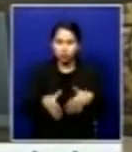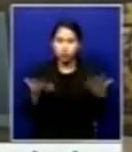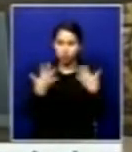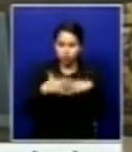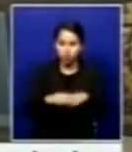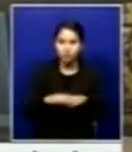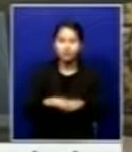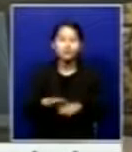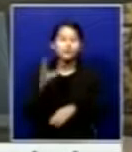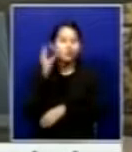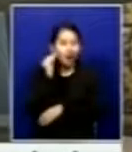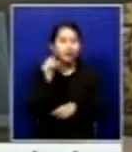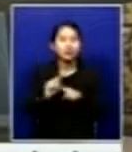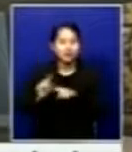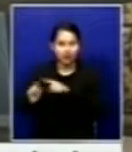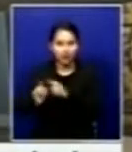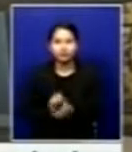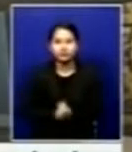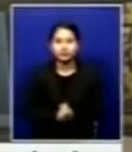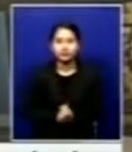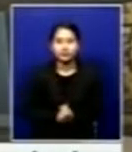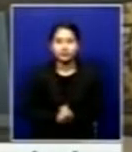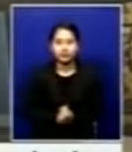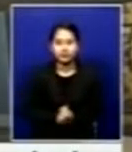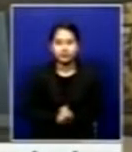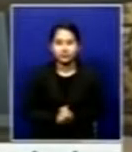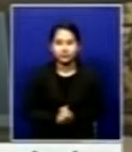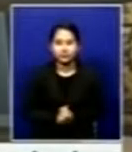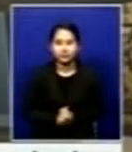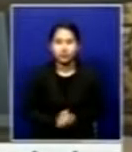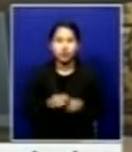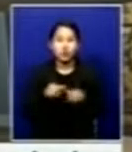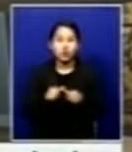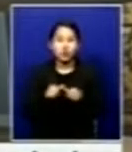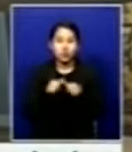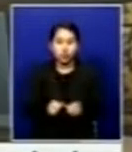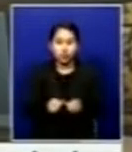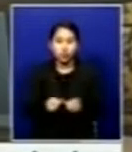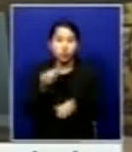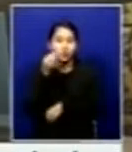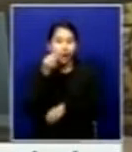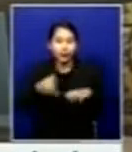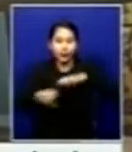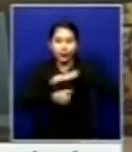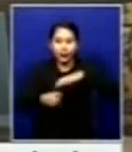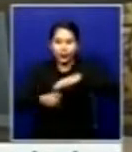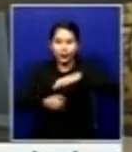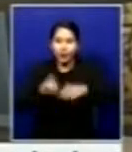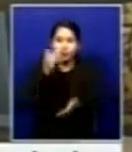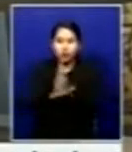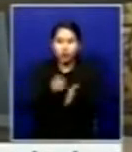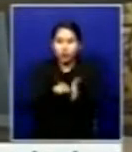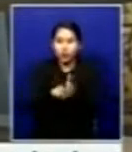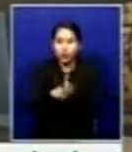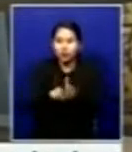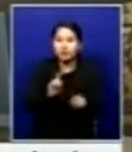แม้ไม่อยากปฏิบัติตามมาตรการของท่านอยู่บ้านหยุดเชื้อเพื่อชาติผมก็เลยบอกว่าทุกคน